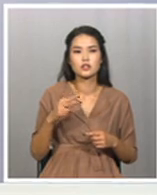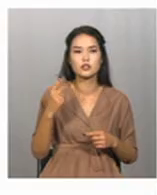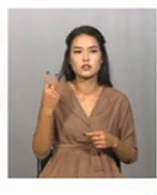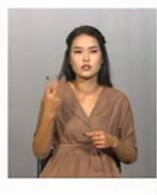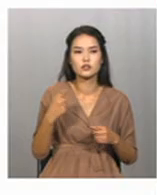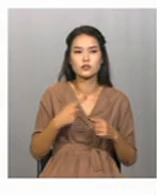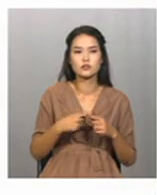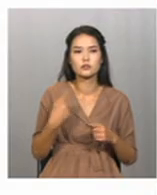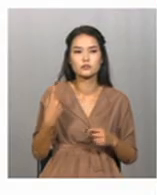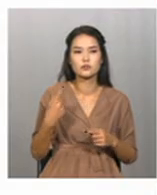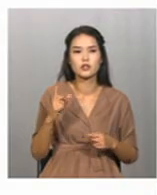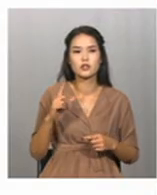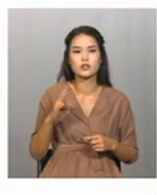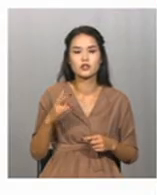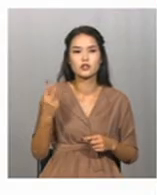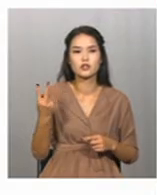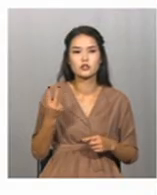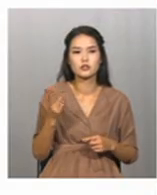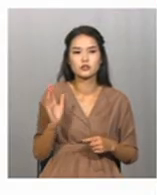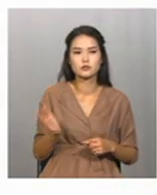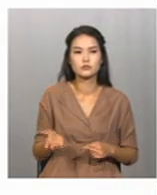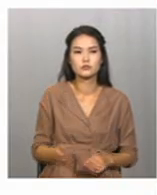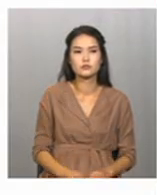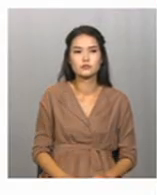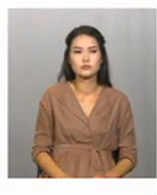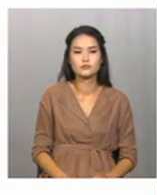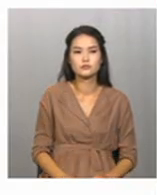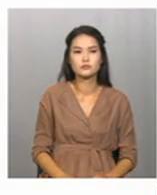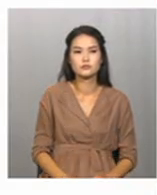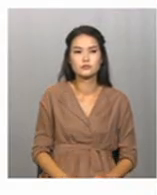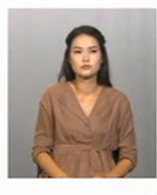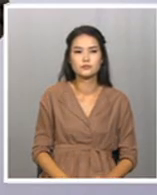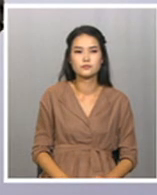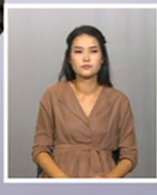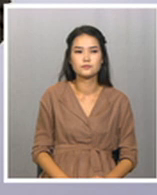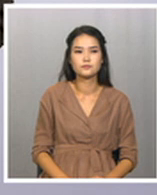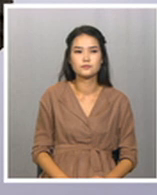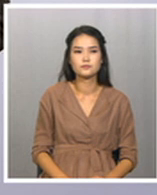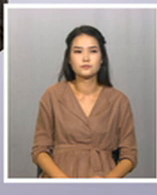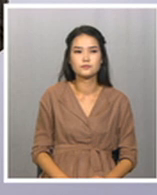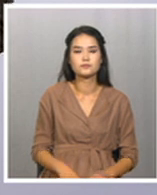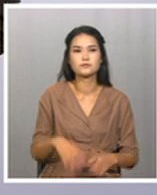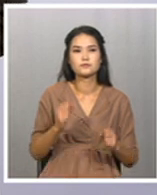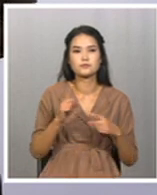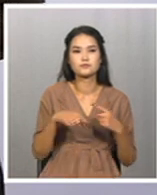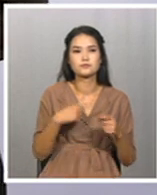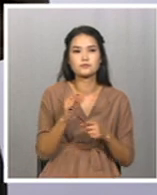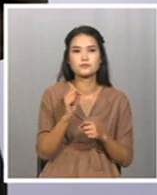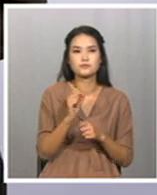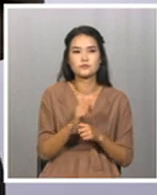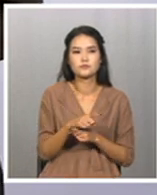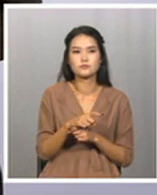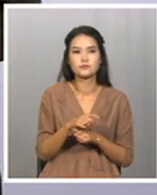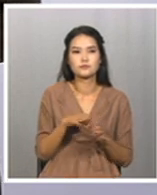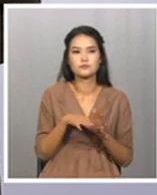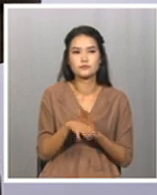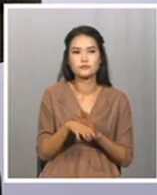2 дәрежесі қосылған 1 көбейтілген 2-нің натурал логарифмі. Енді надай